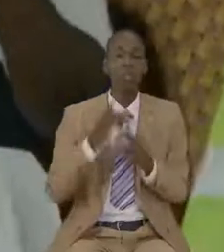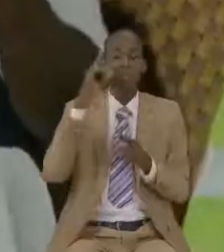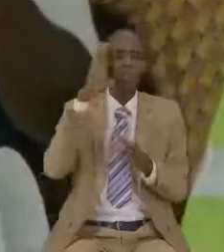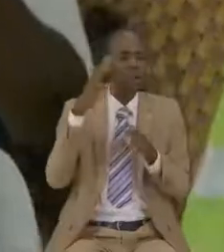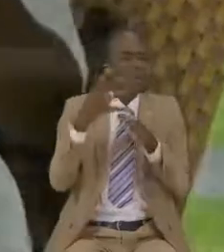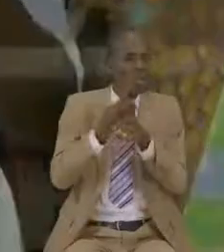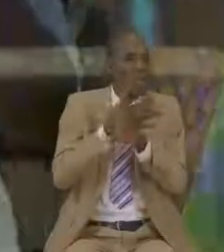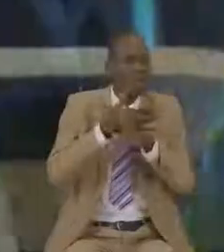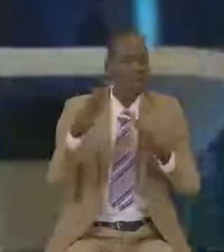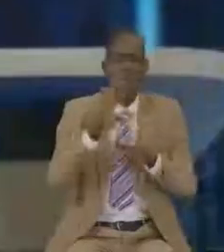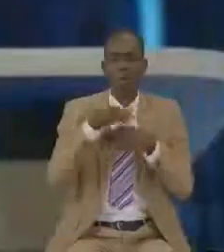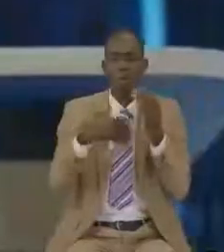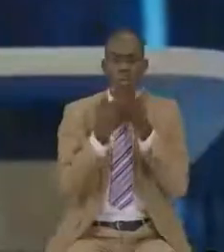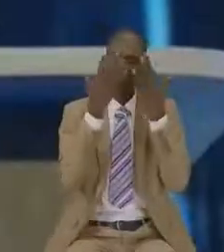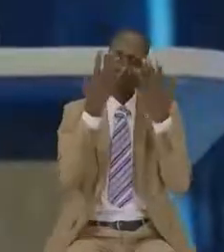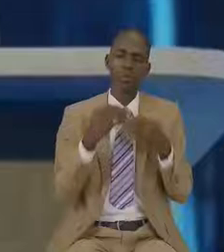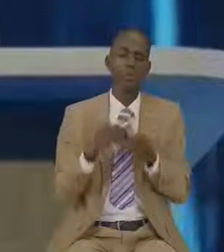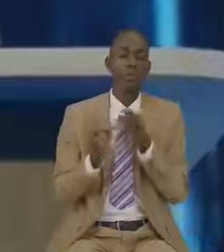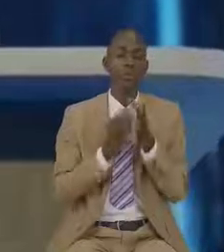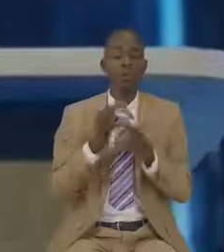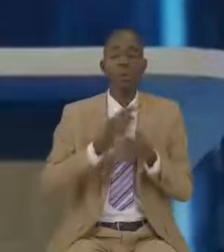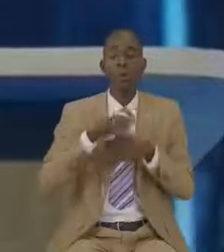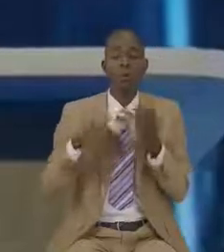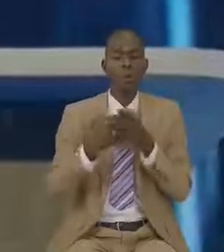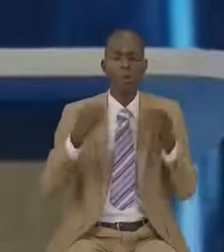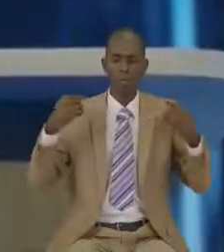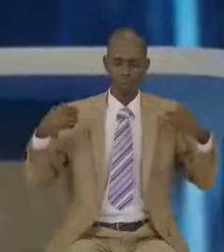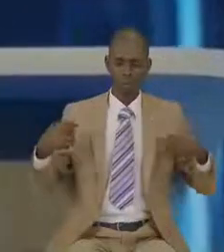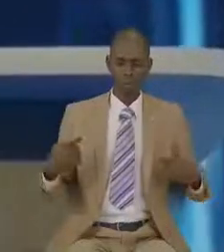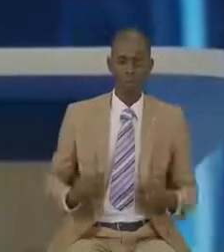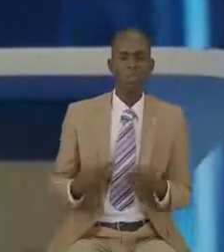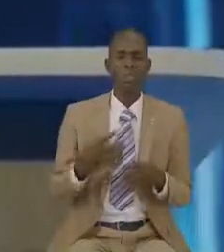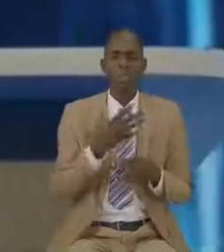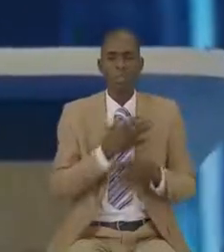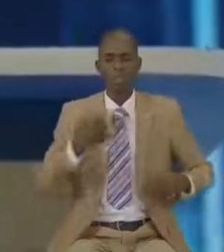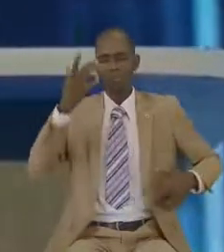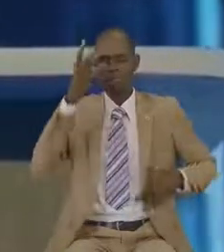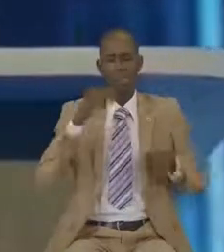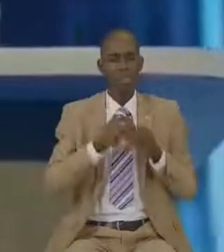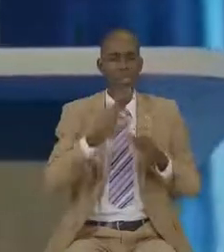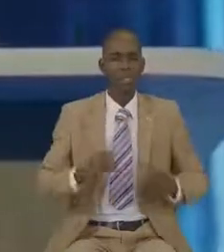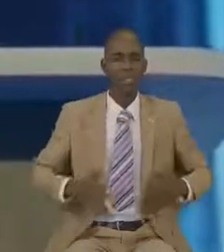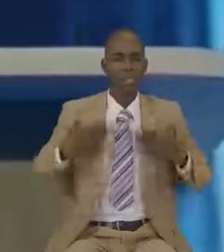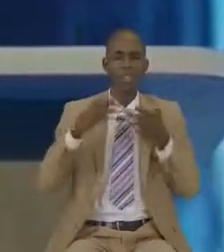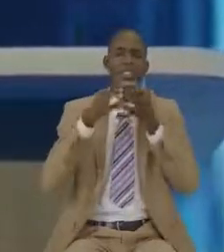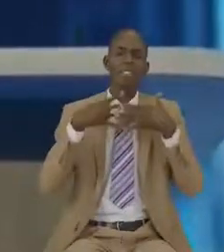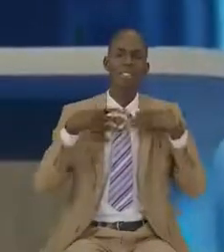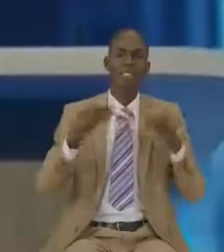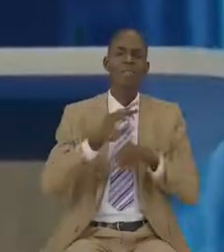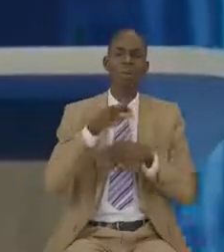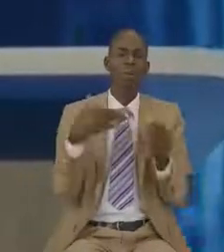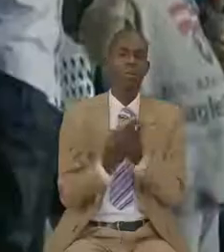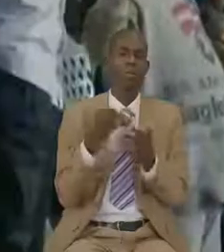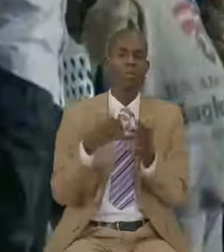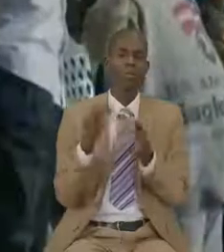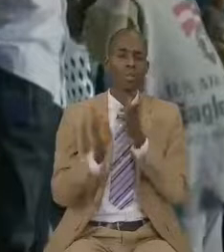leur tristesse et toutes les douleurs, les plaies, ôte-les, guéris-les au nom de